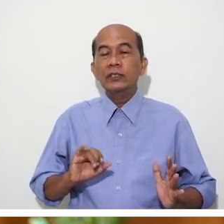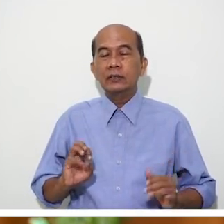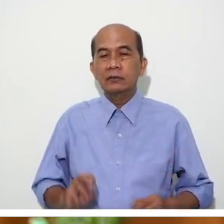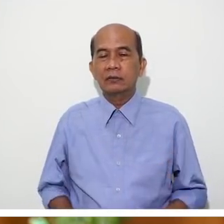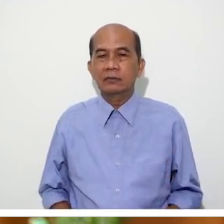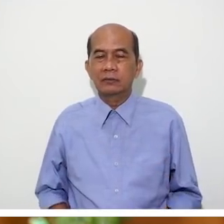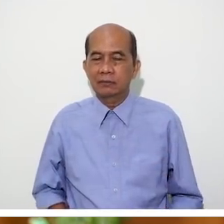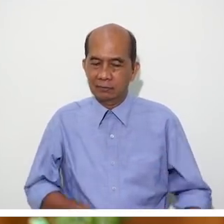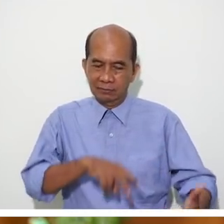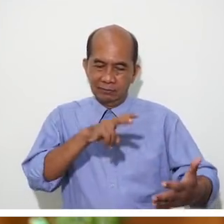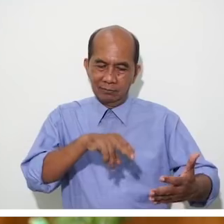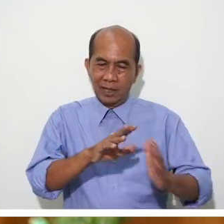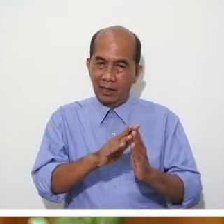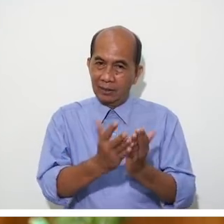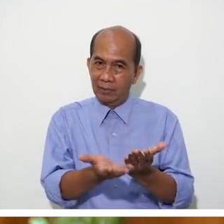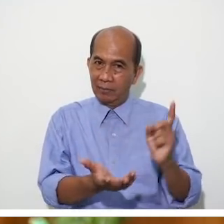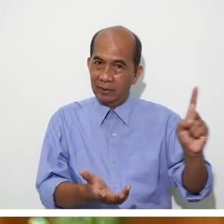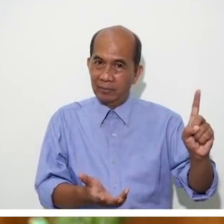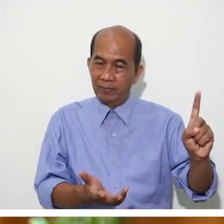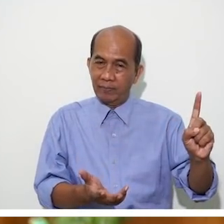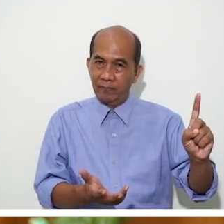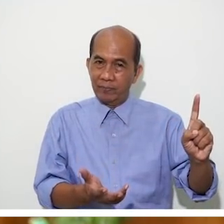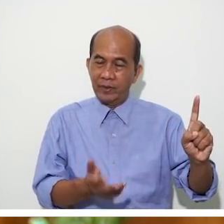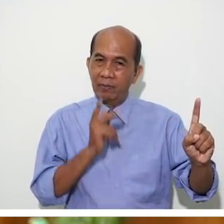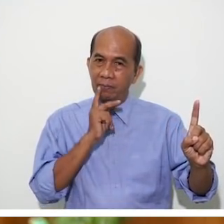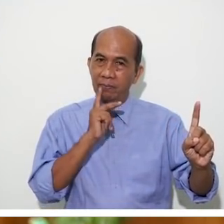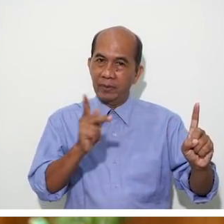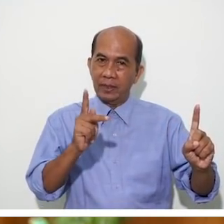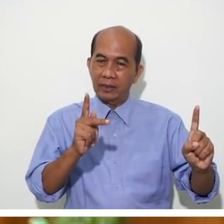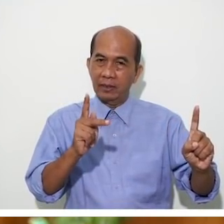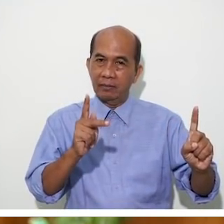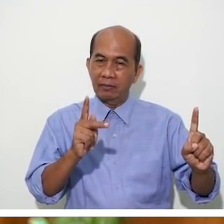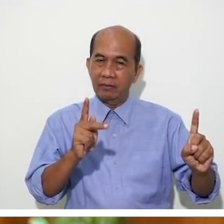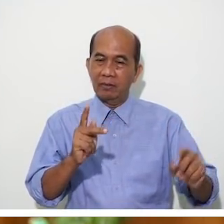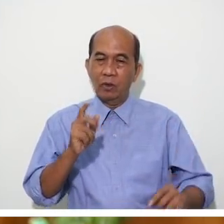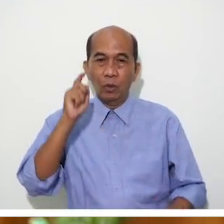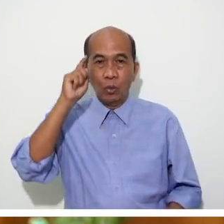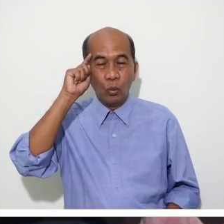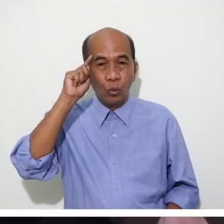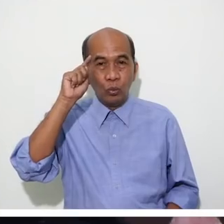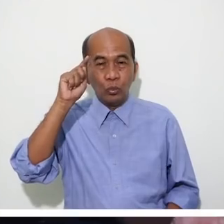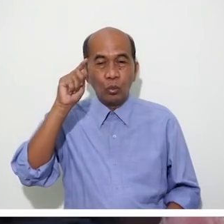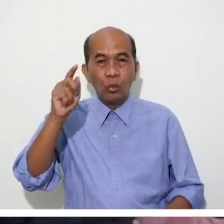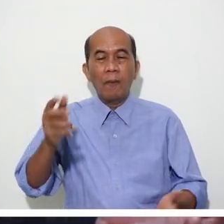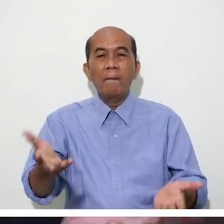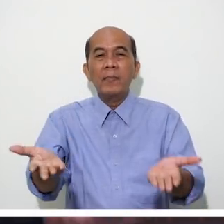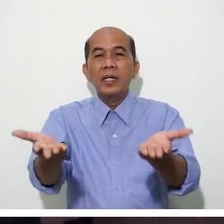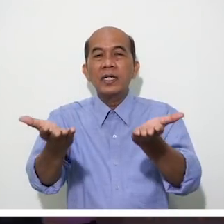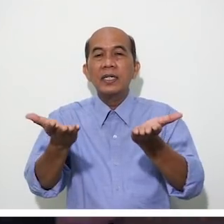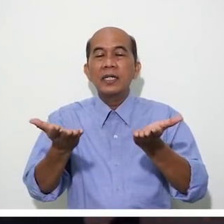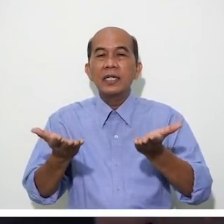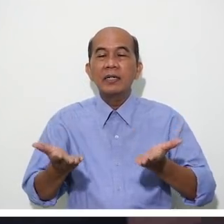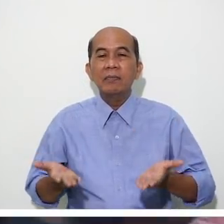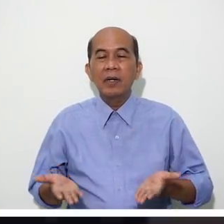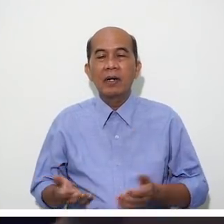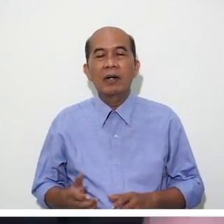bagian firman yang pertama, dengan jelas sekali firman itu mengajarkan untuk menerima. Saudara, bagaimana